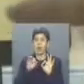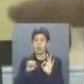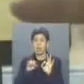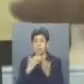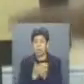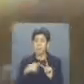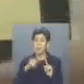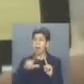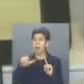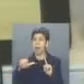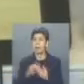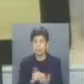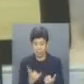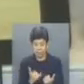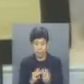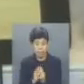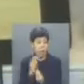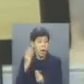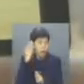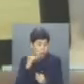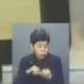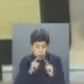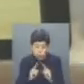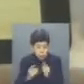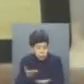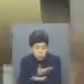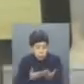านบาทหลังจากที่สัปดาห์ที่แล้วไม่มีการพิจารณ